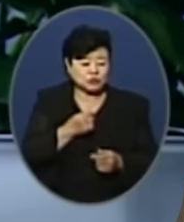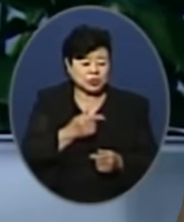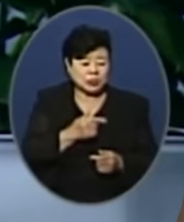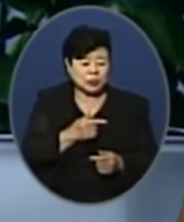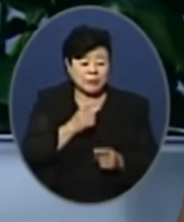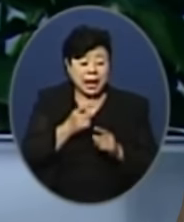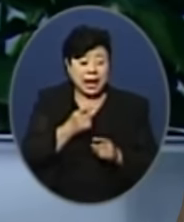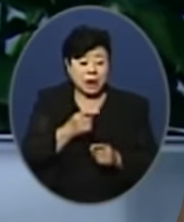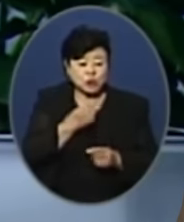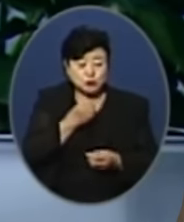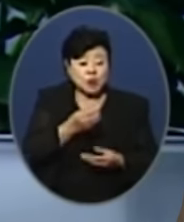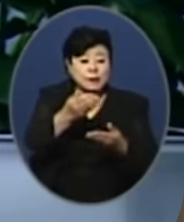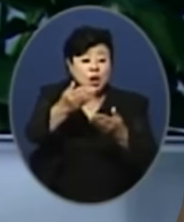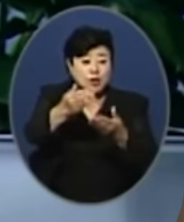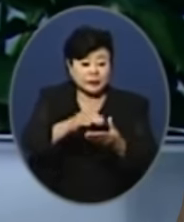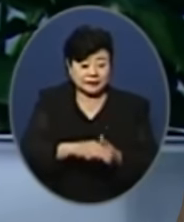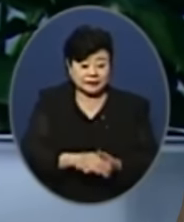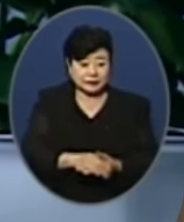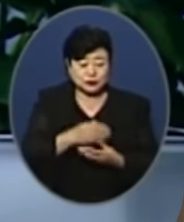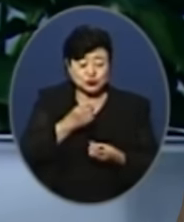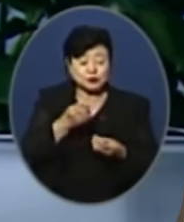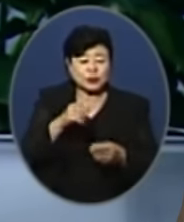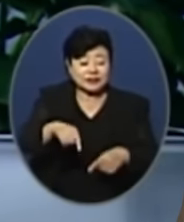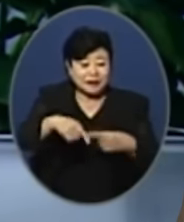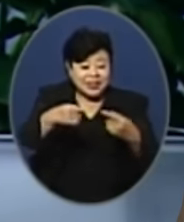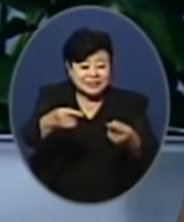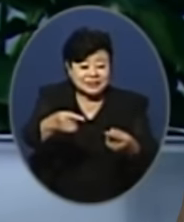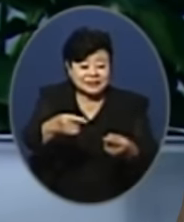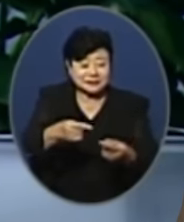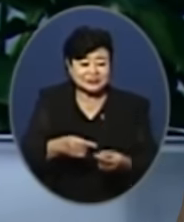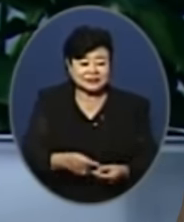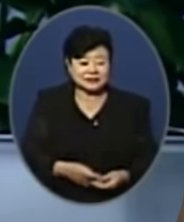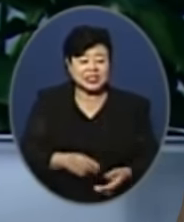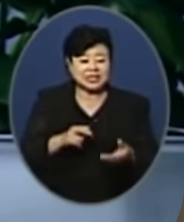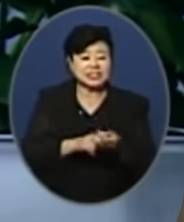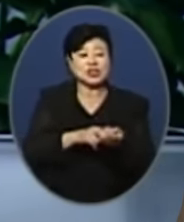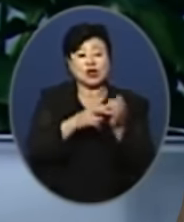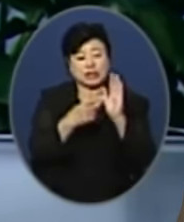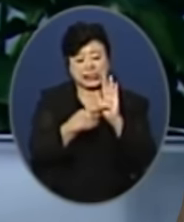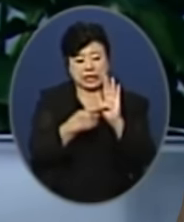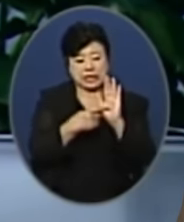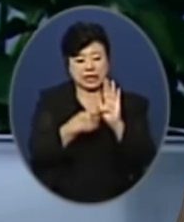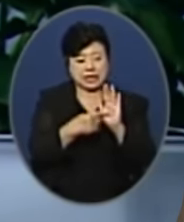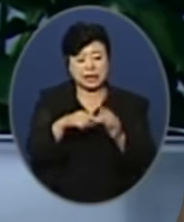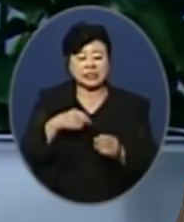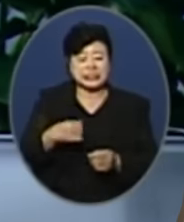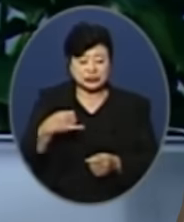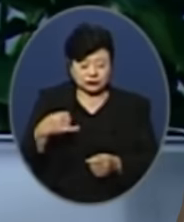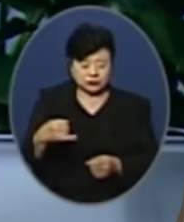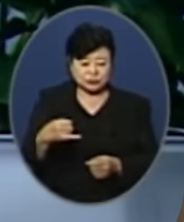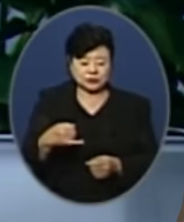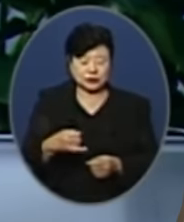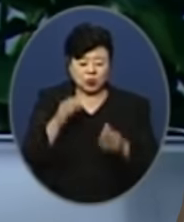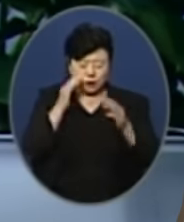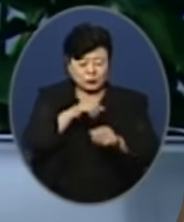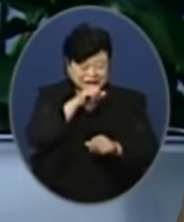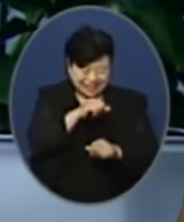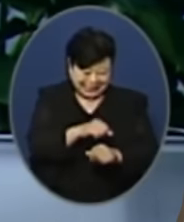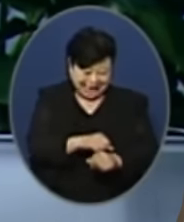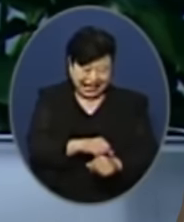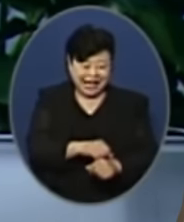말로서 축복하면 그 축복이 가서 그 역사를 이루는 것입니다. 자식들도 공부